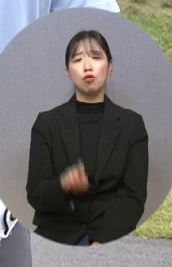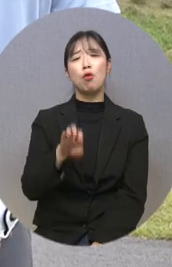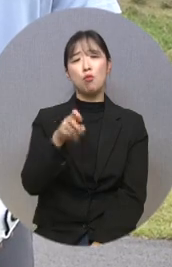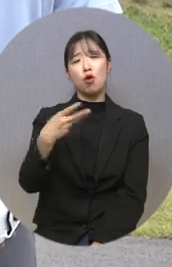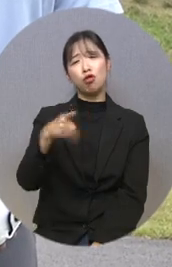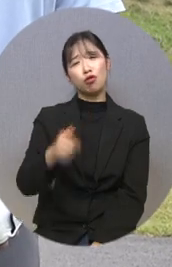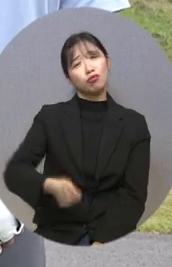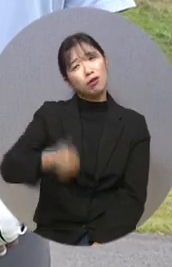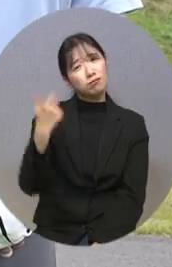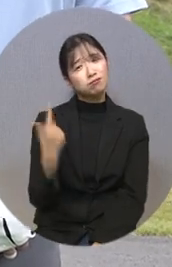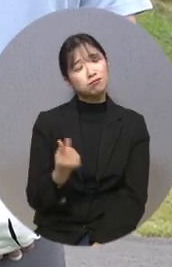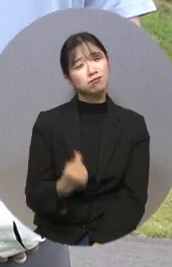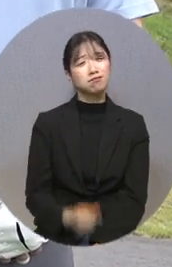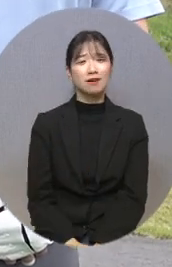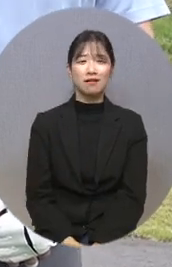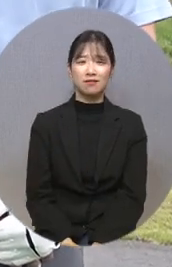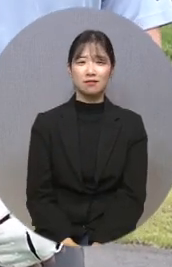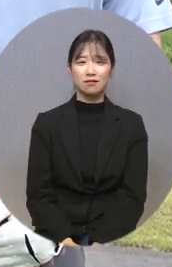치지.